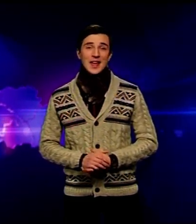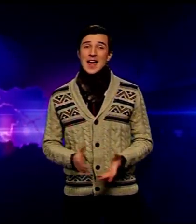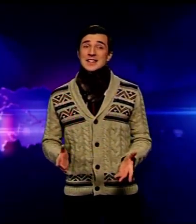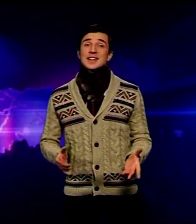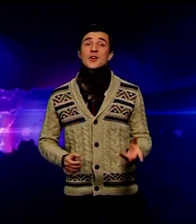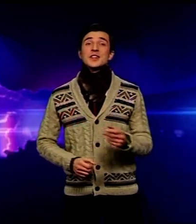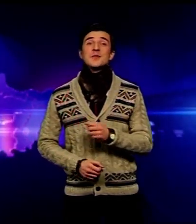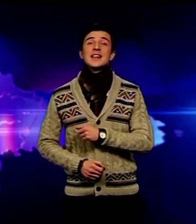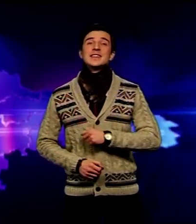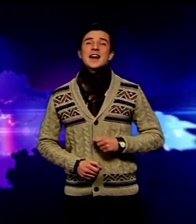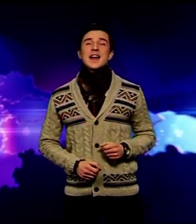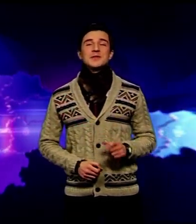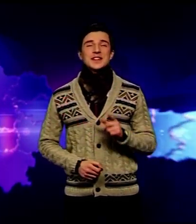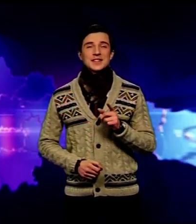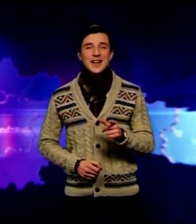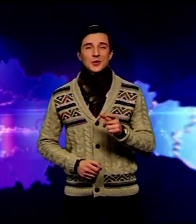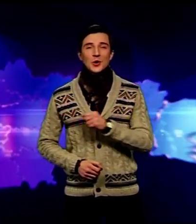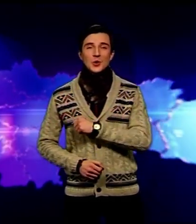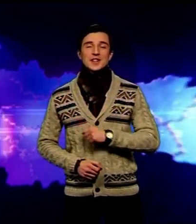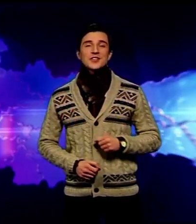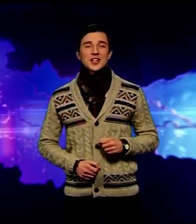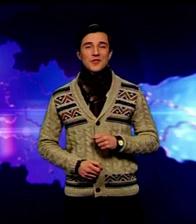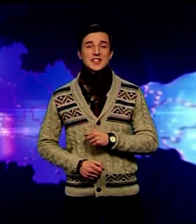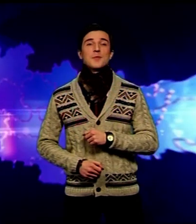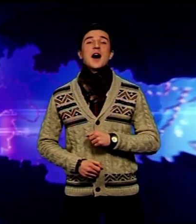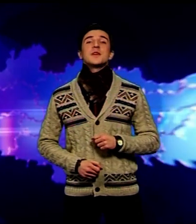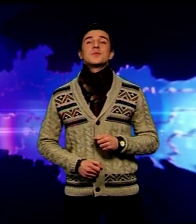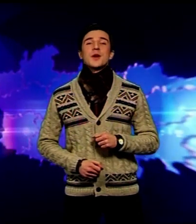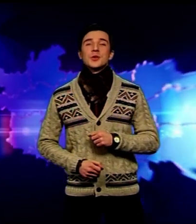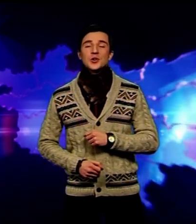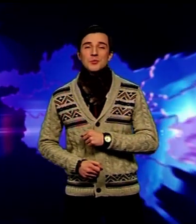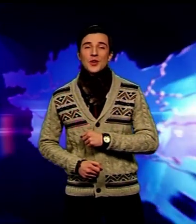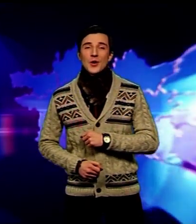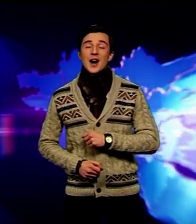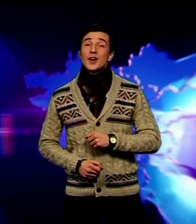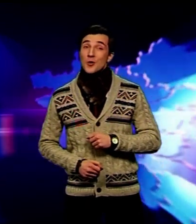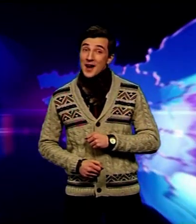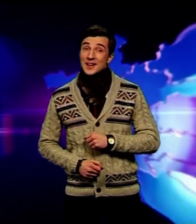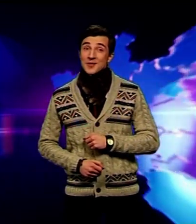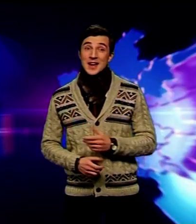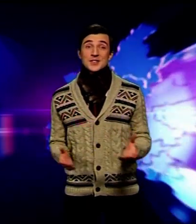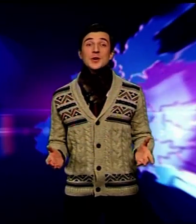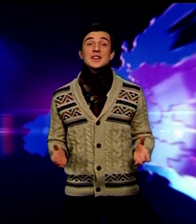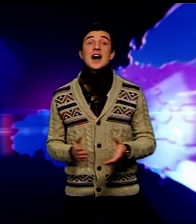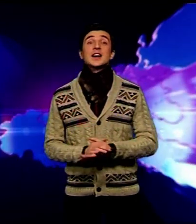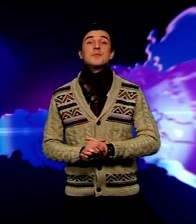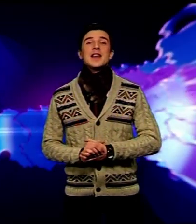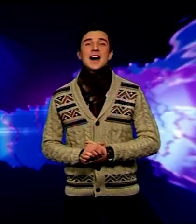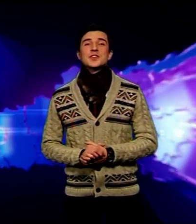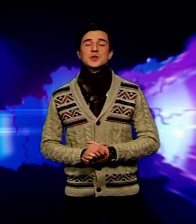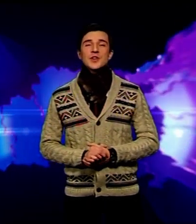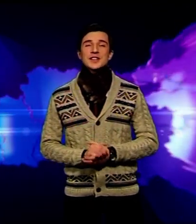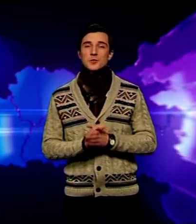годину. За народним календарем 10 грудня вшановується пам'ять преподобного Романа. З цього дня